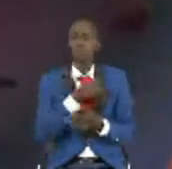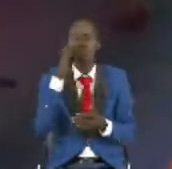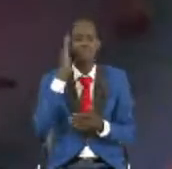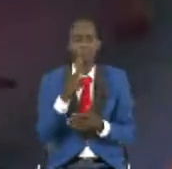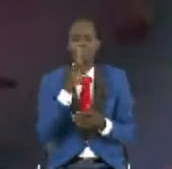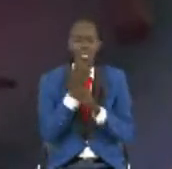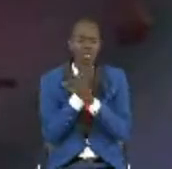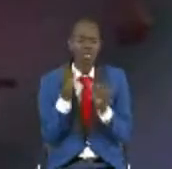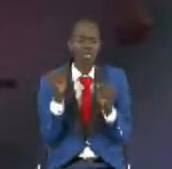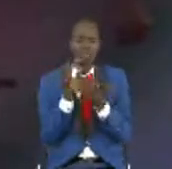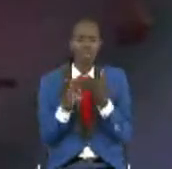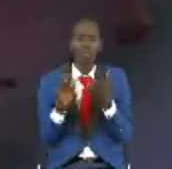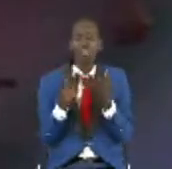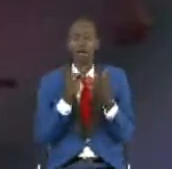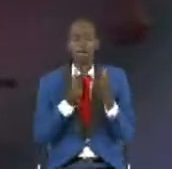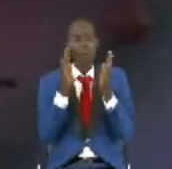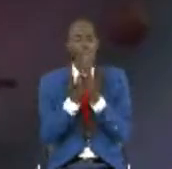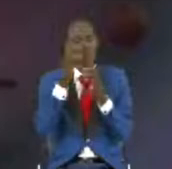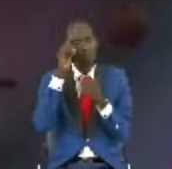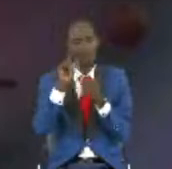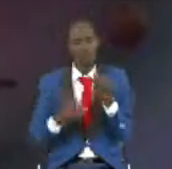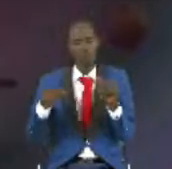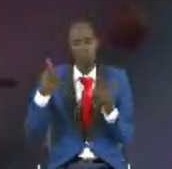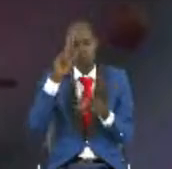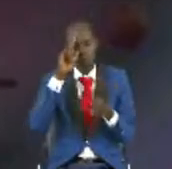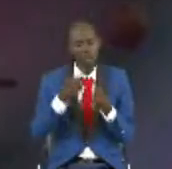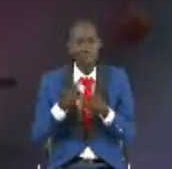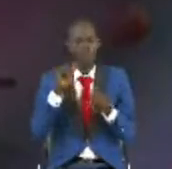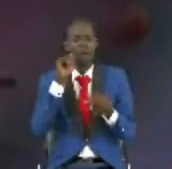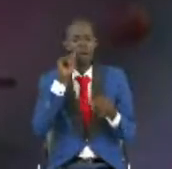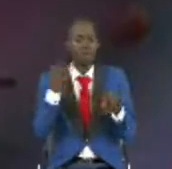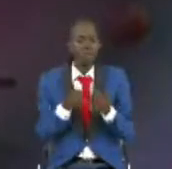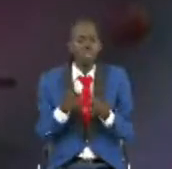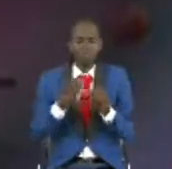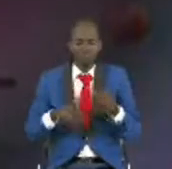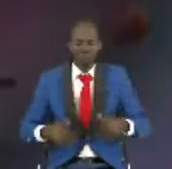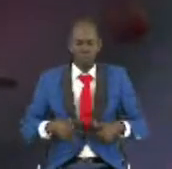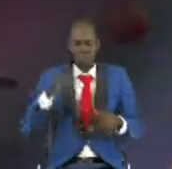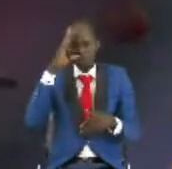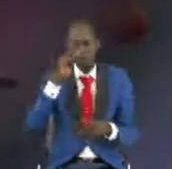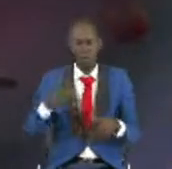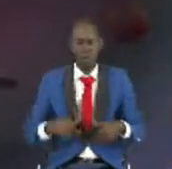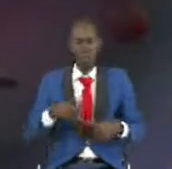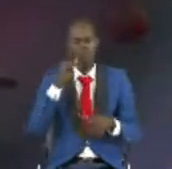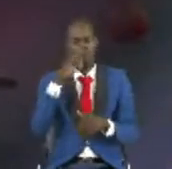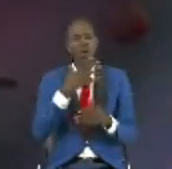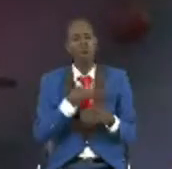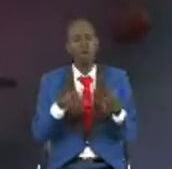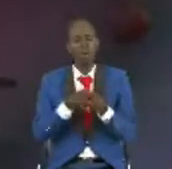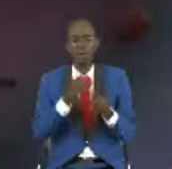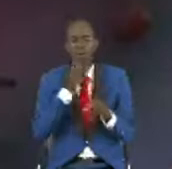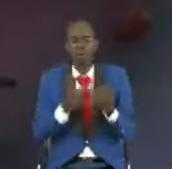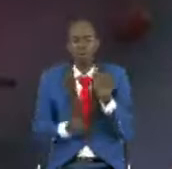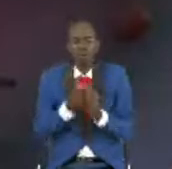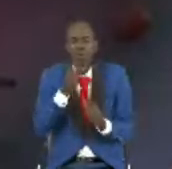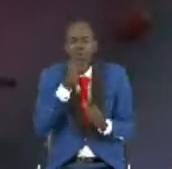nous serons pardonnés. Je prie pour tout frère, toute sœur, tout jeune garçon, toute jeune fille, et même les personnes